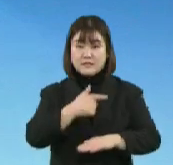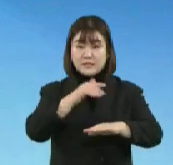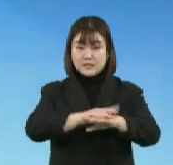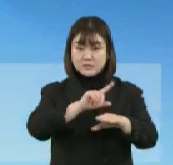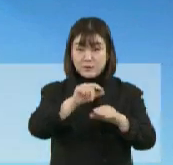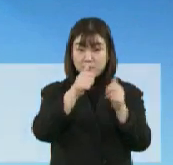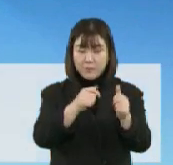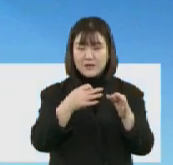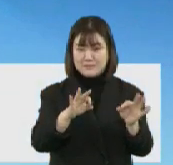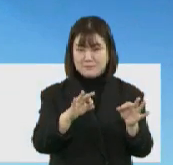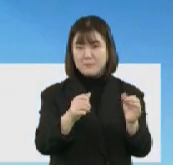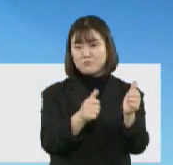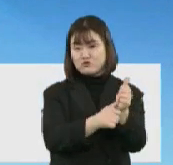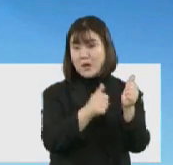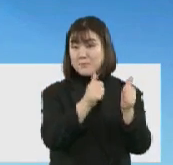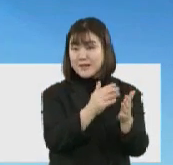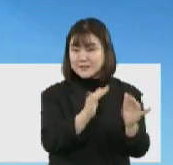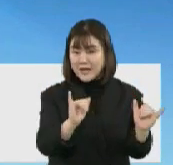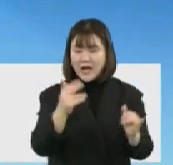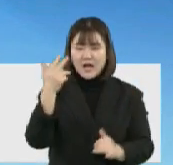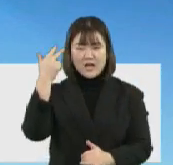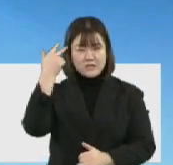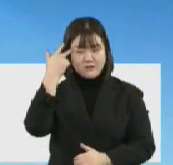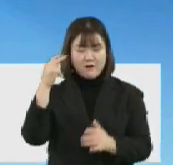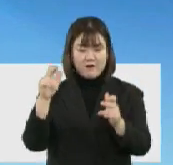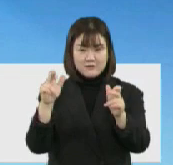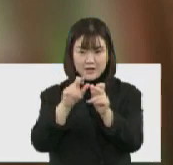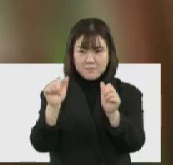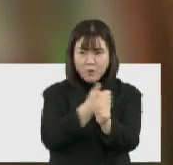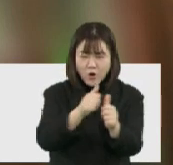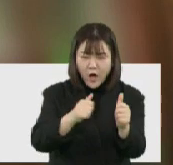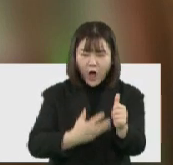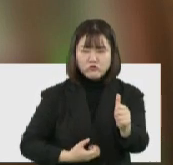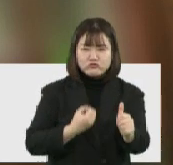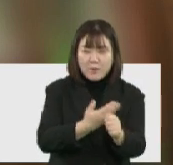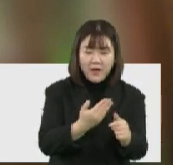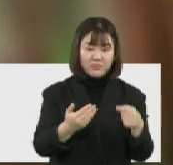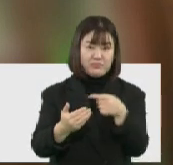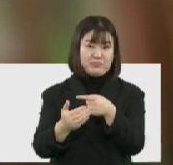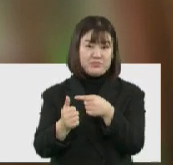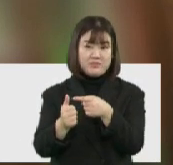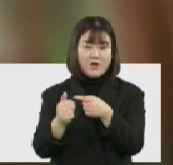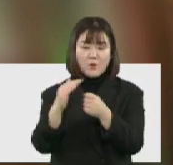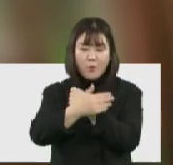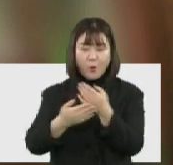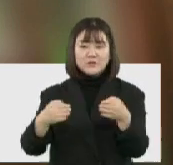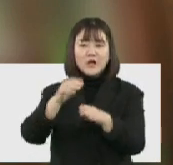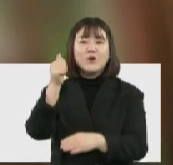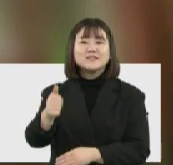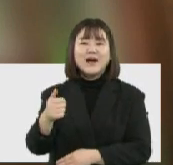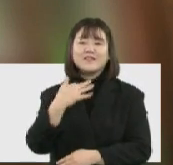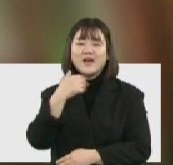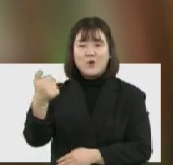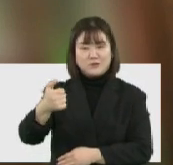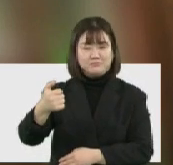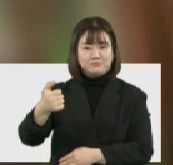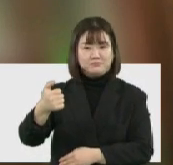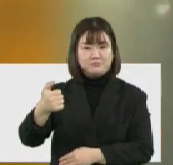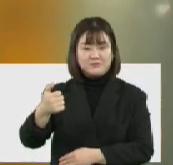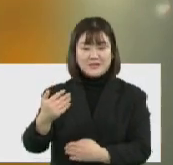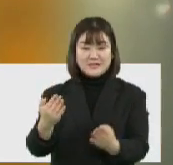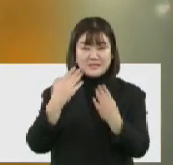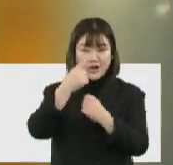대전지법 김성준 부장판사는 지적장애인을 폭행하고 위협한 혐의로 기소된 보호시설 원장 쉰 살에 이씨에게